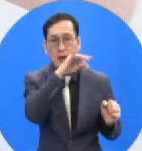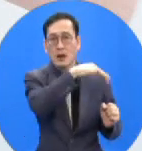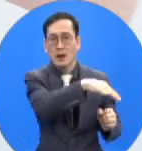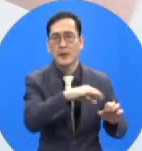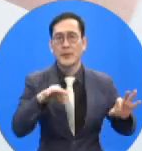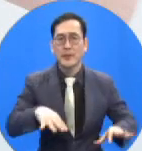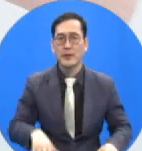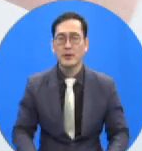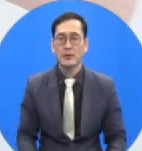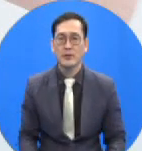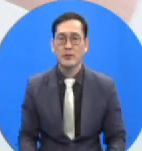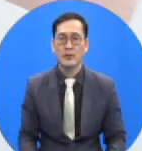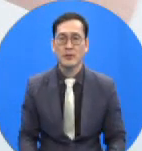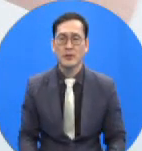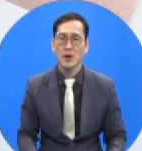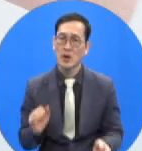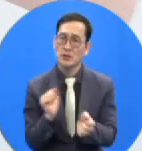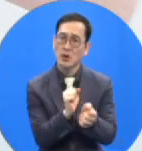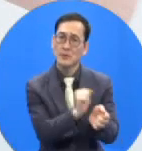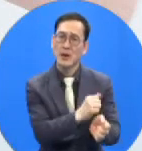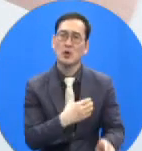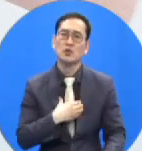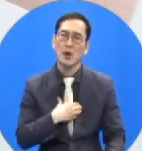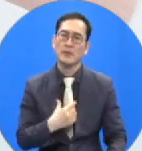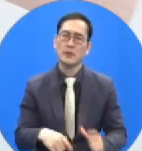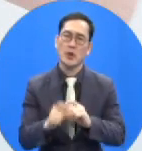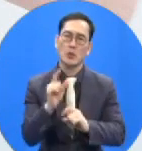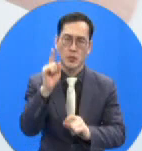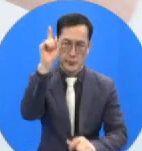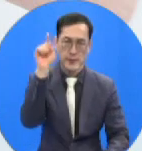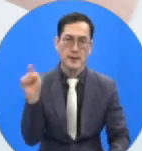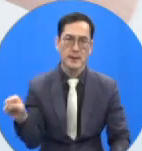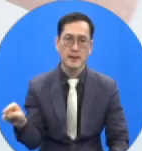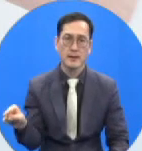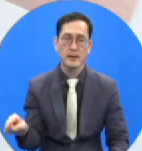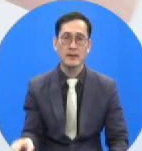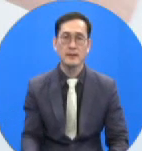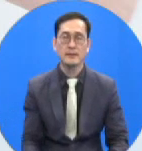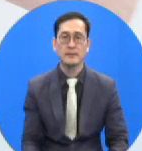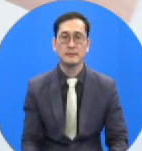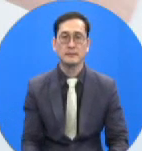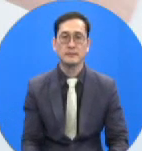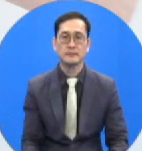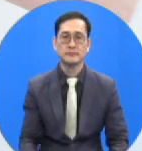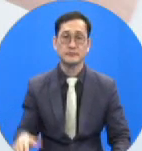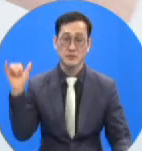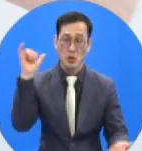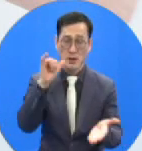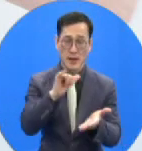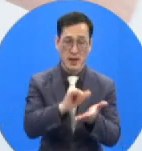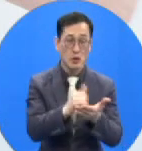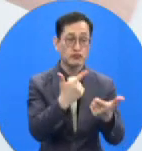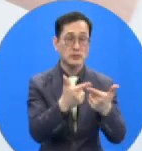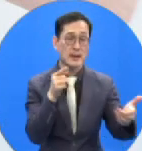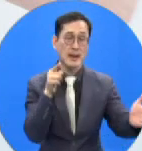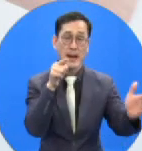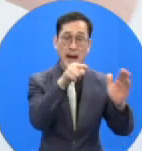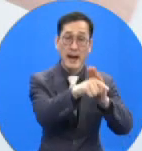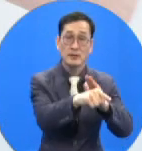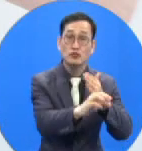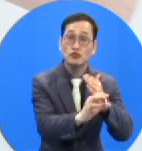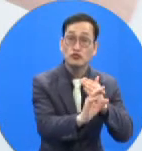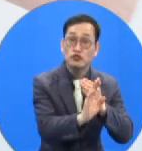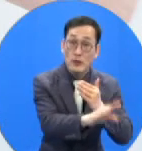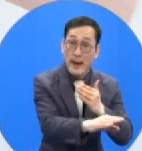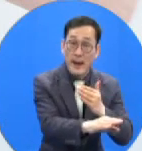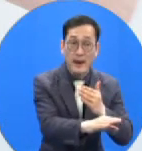있게 되면 그만큼 전파 가능성 훨씬 더 높아집니다. 네. 그래서 상당히 더군다나 도착하고서 부산에 왔을 때 오전에 바로 확진 판정을